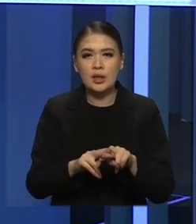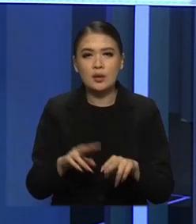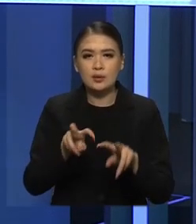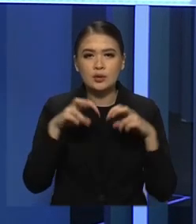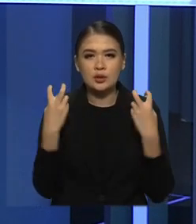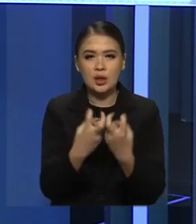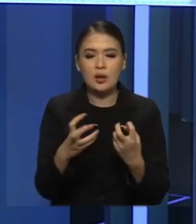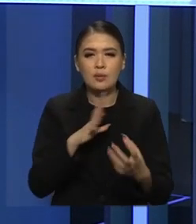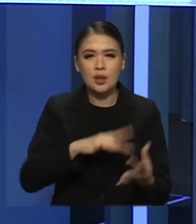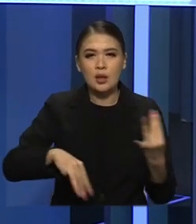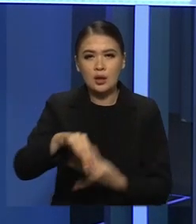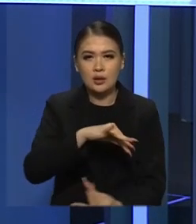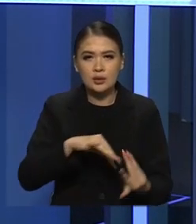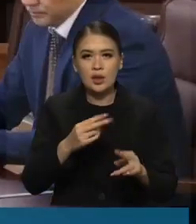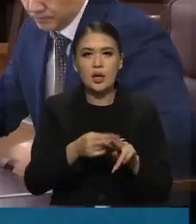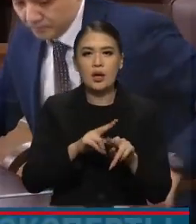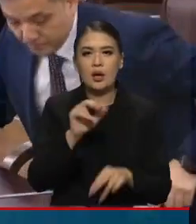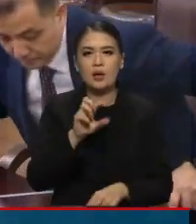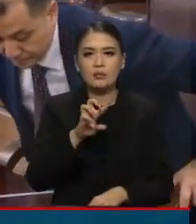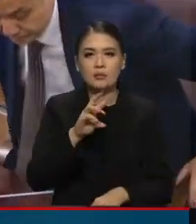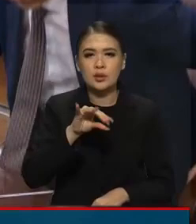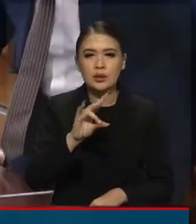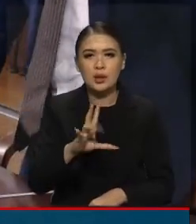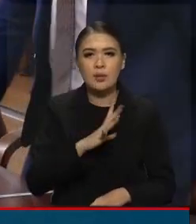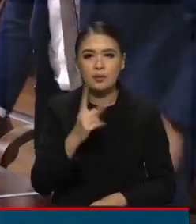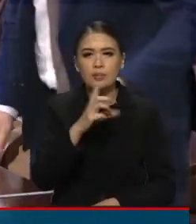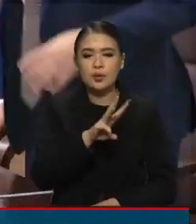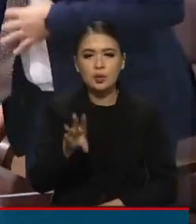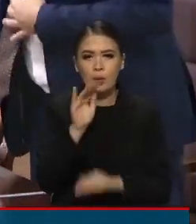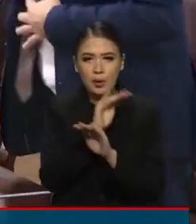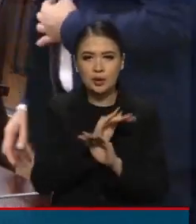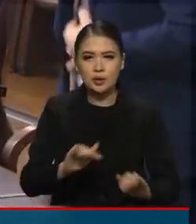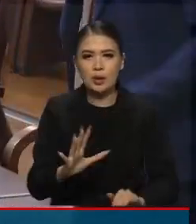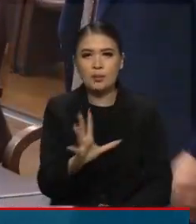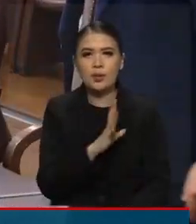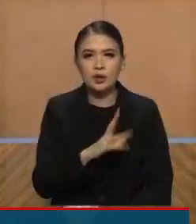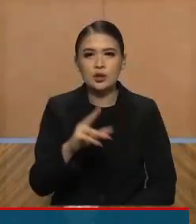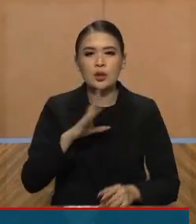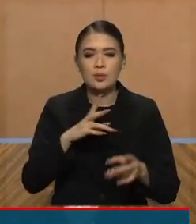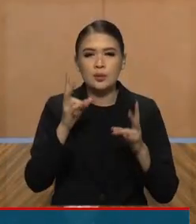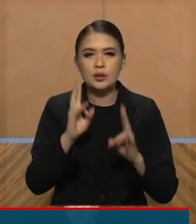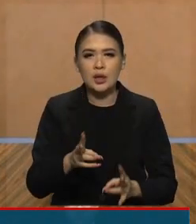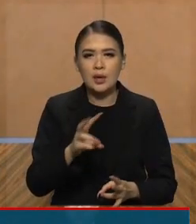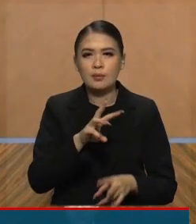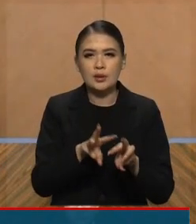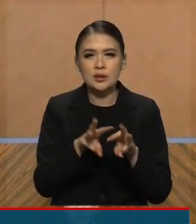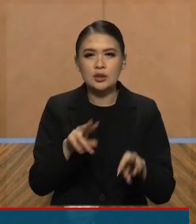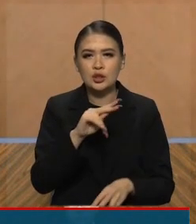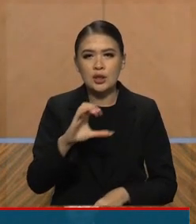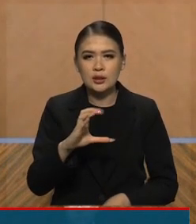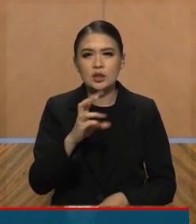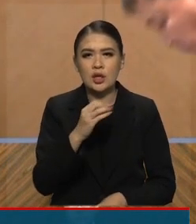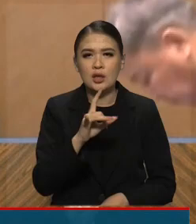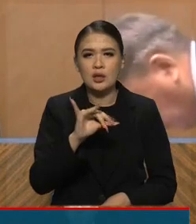заседании правительства. Члены Кабмина почтили минутой молчания память погибших горняков. Министр по ЧС Сырым Шарипханов